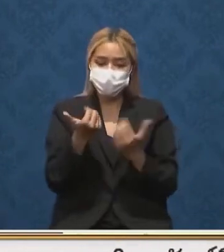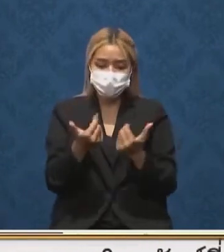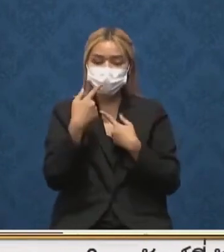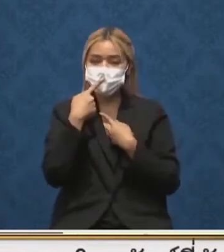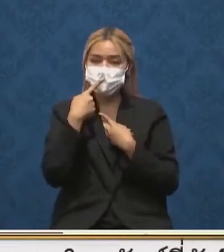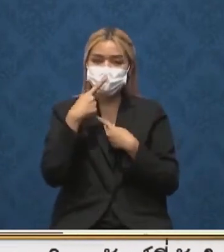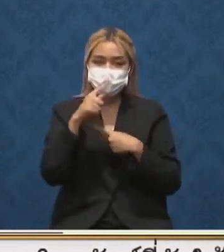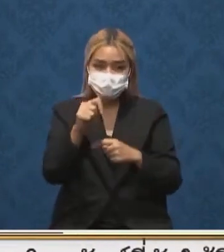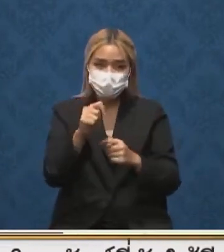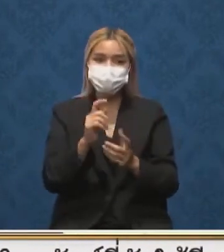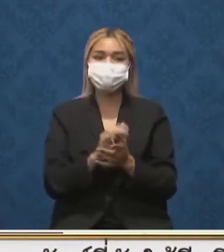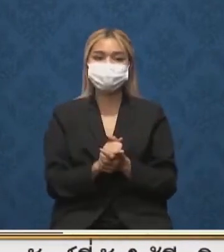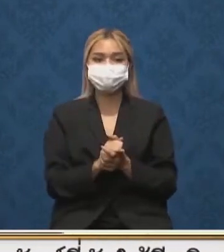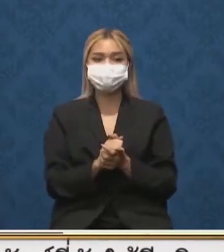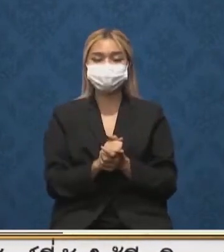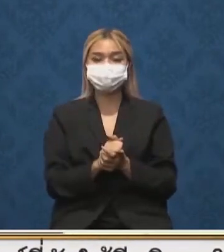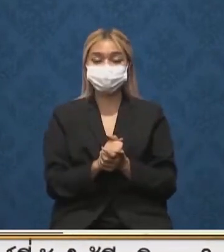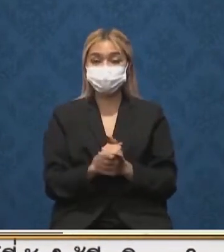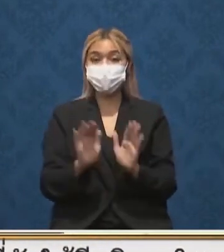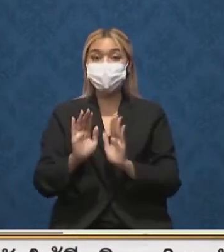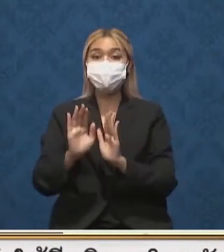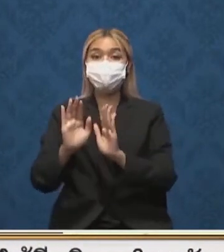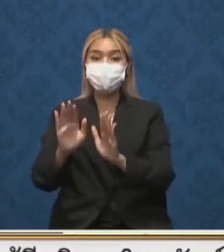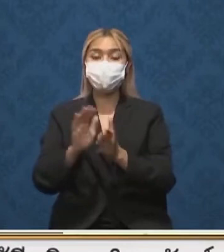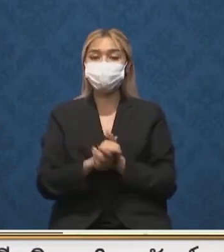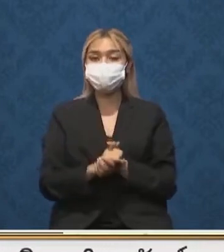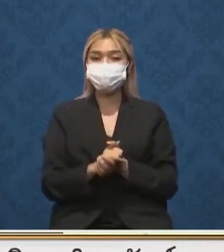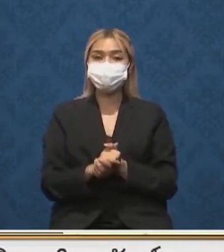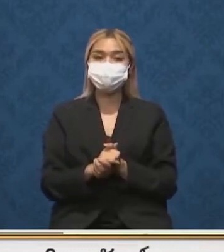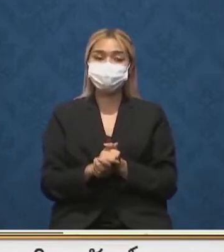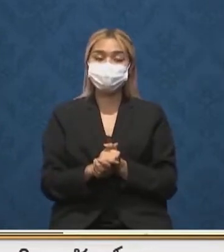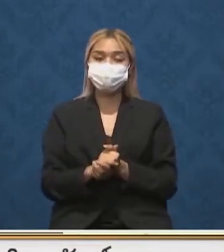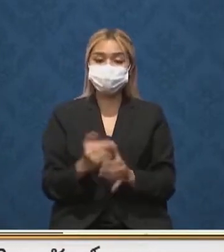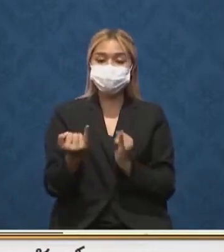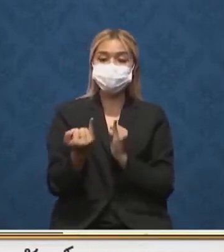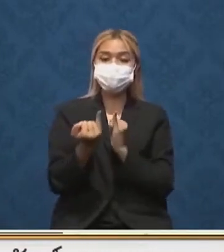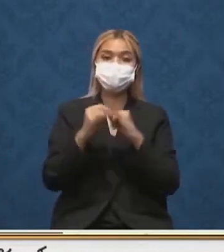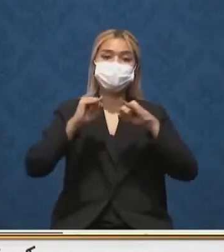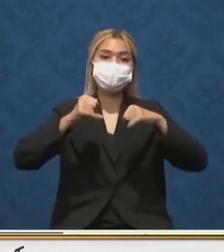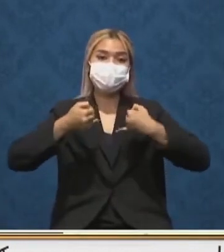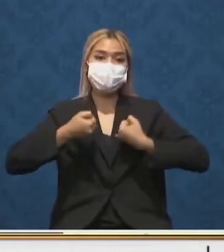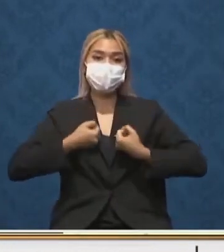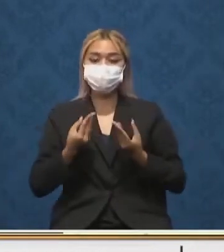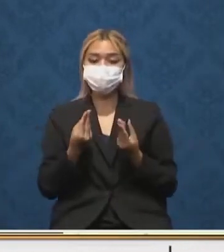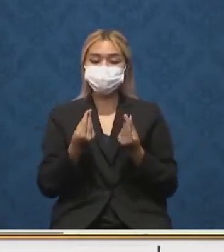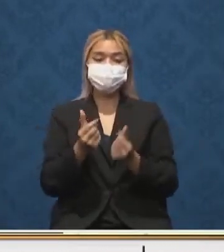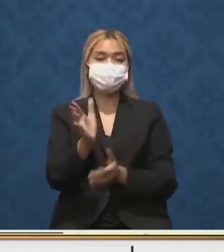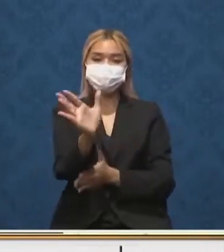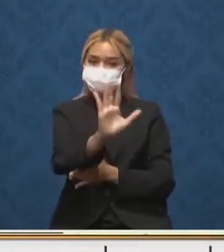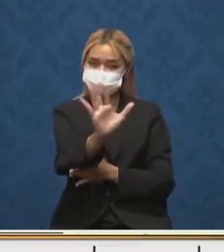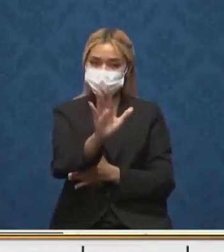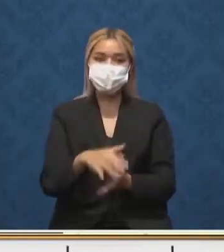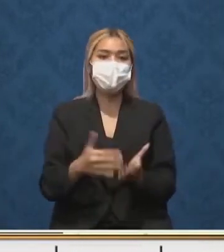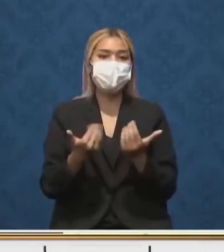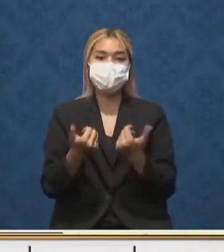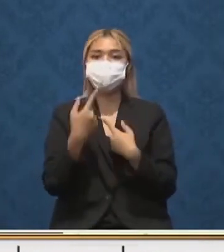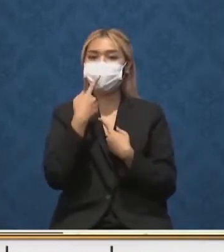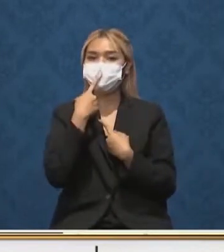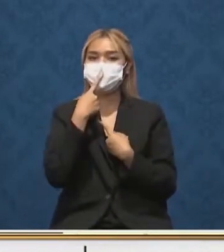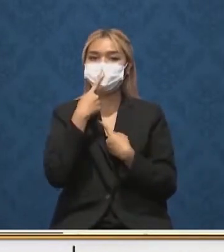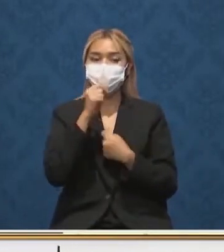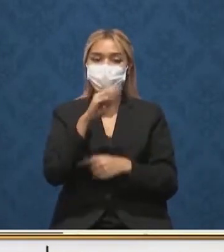อนุญาตเรียนท่านประธานผ่านไปด้วยว่าไม่จำเป็นต้องกระแนะคแนผมตอบได้ทุกอย่างนะครับและยินดีที่จะ